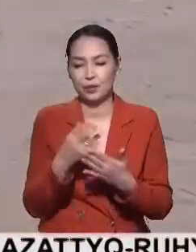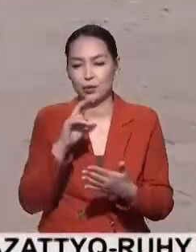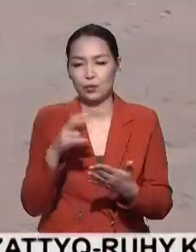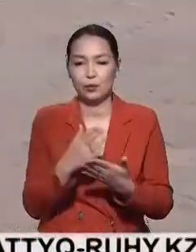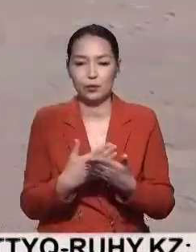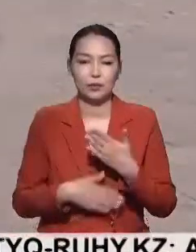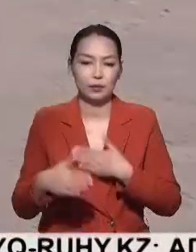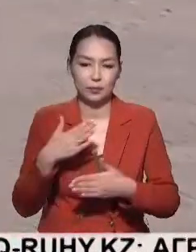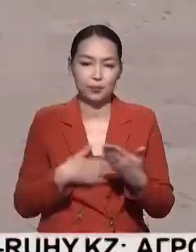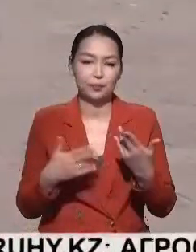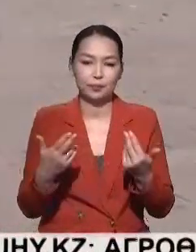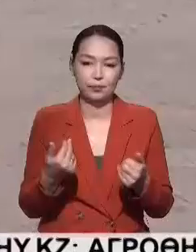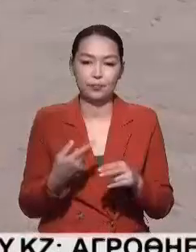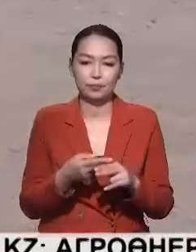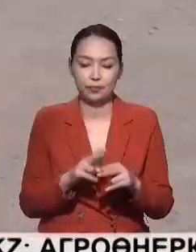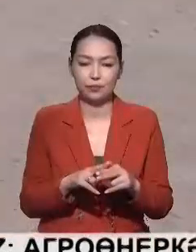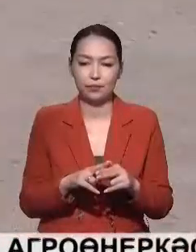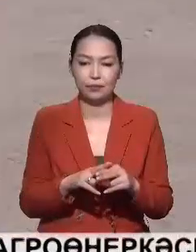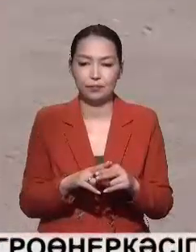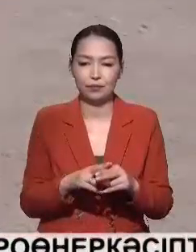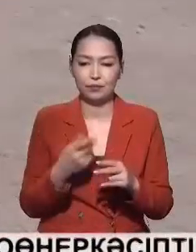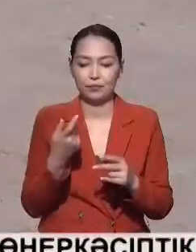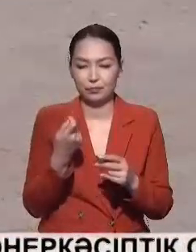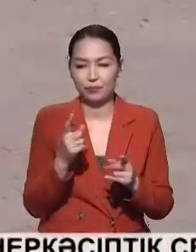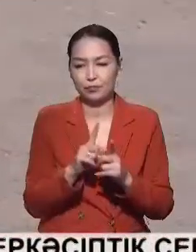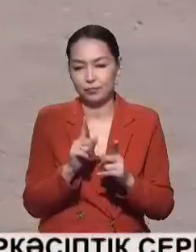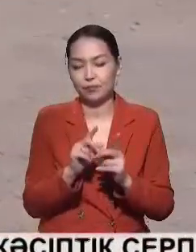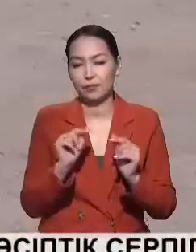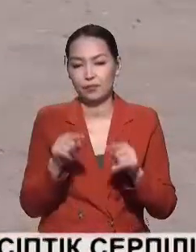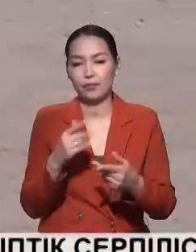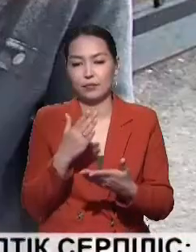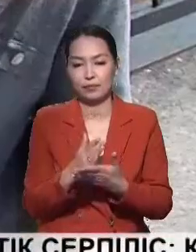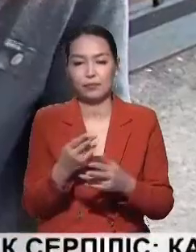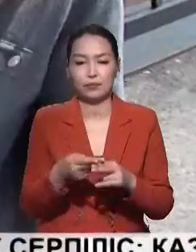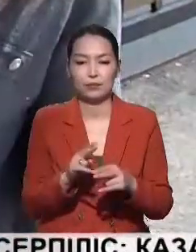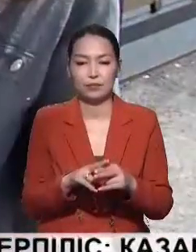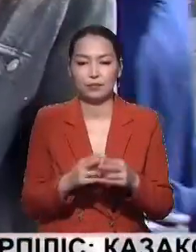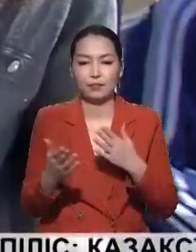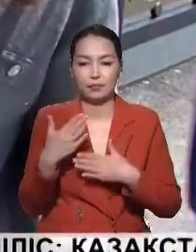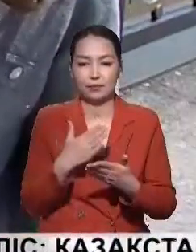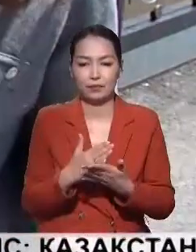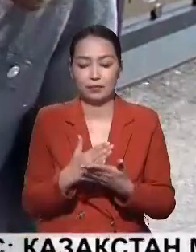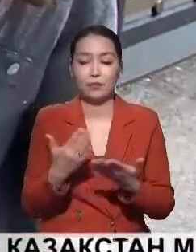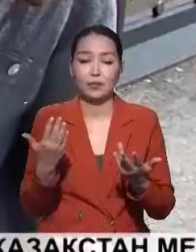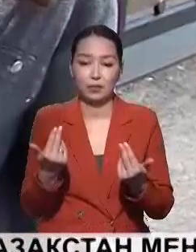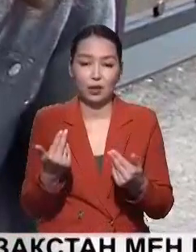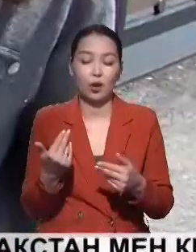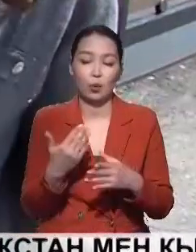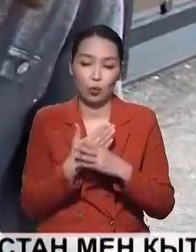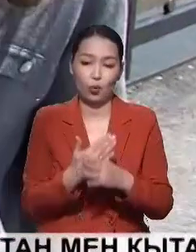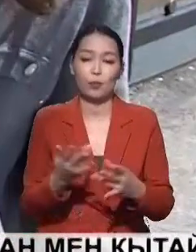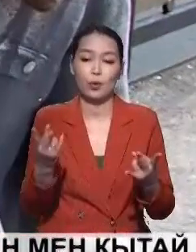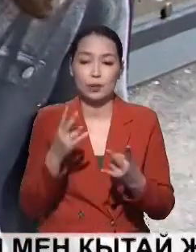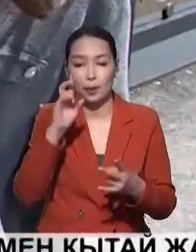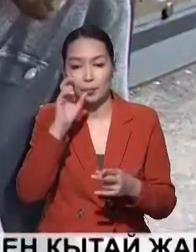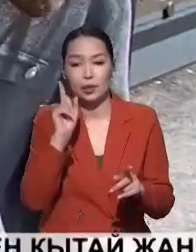өйткені өскенде уже самалық кішкене ақша болады. Өзі бір нәрсе істейді сол ақшамен. Ата-анаға қосымша көмек, егер мемлекет